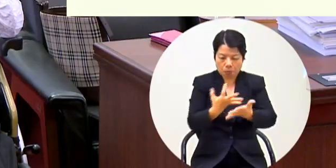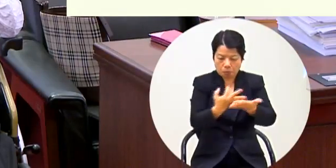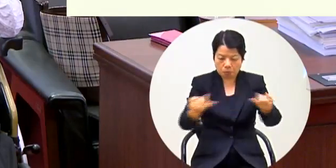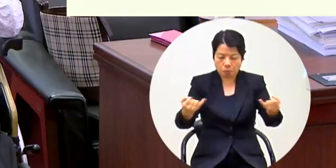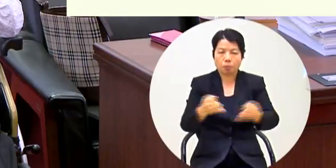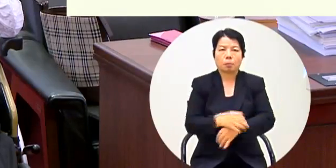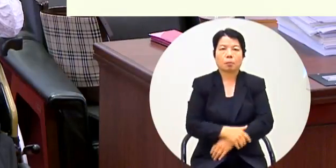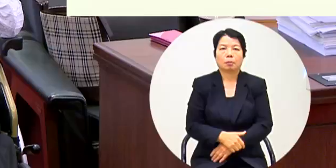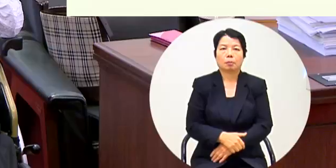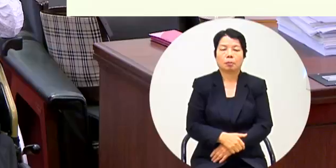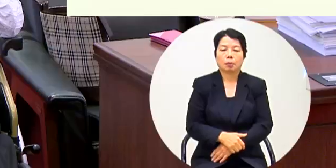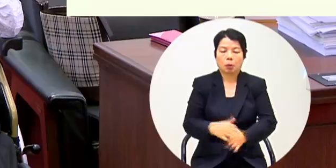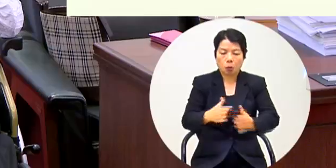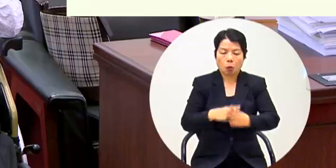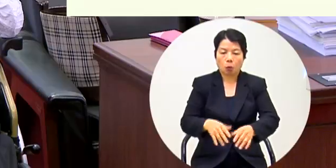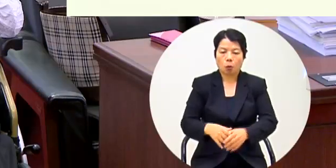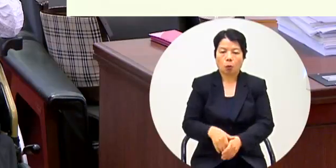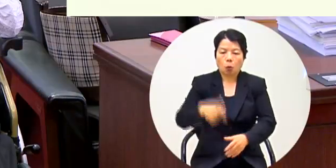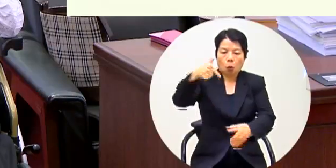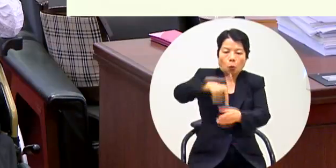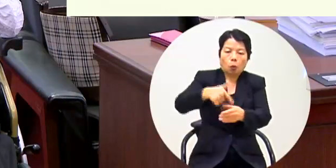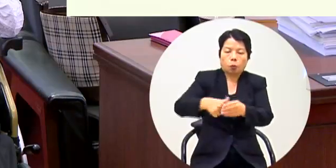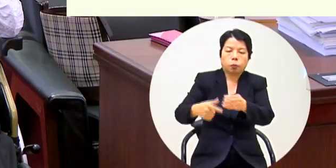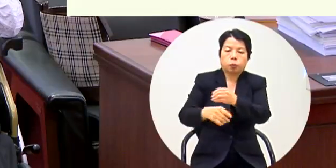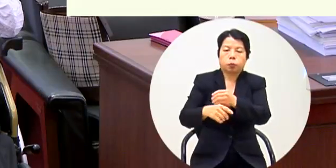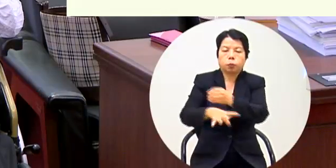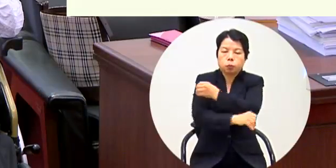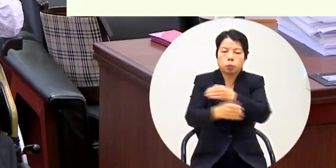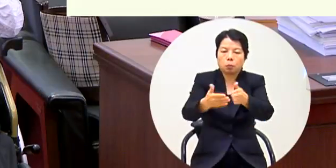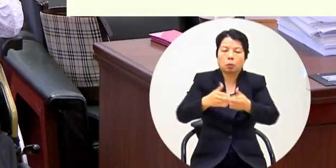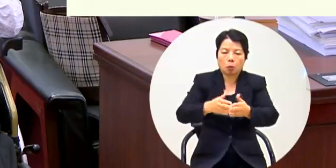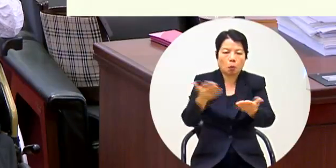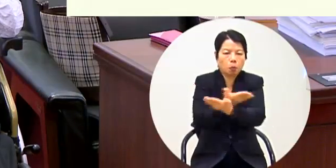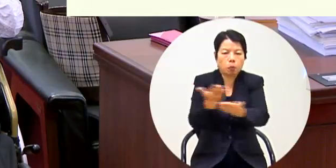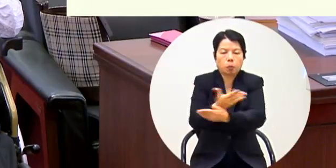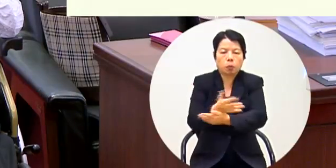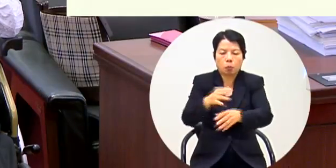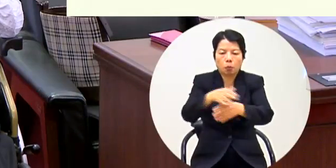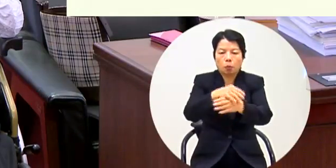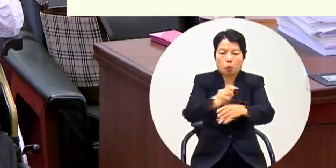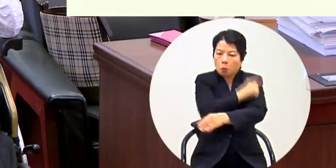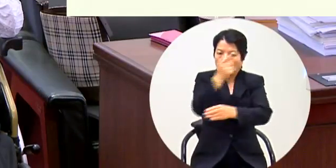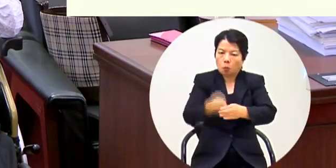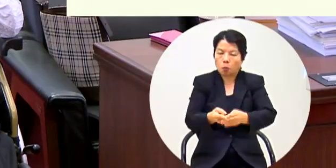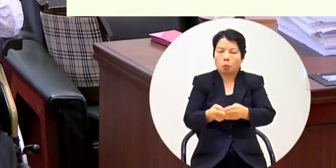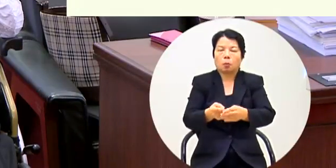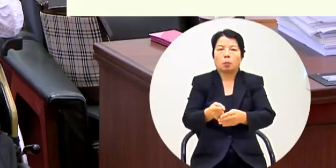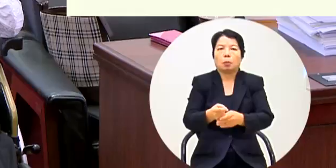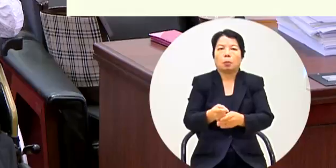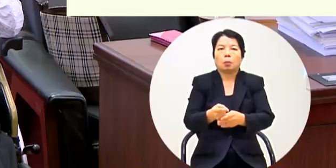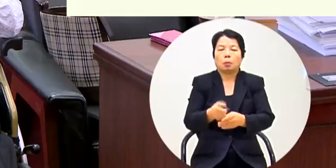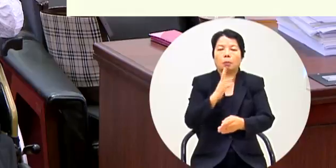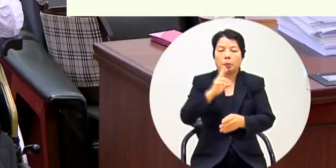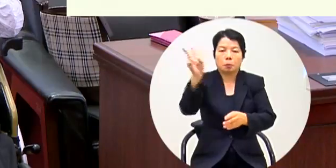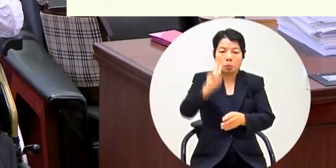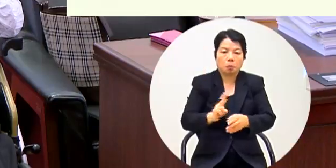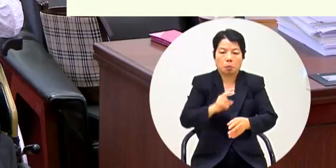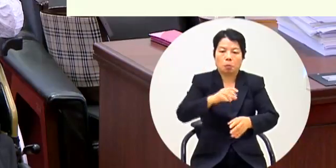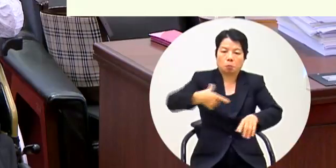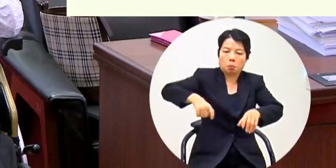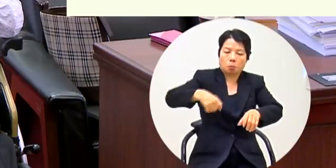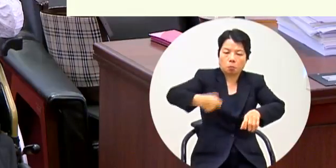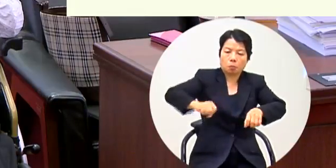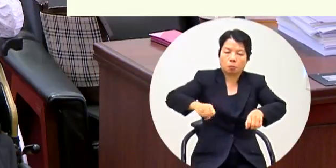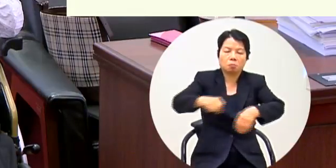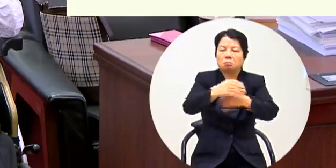车全部换成电动机车需要300亿，这300亿就很惊人。那如果要换一半呢，